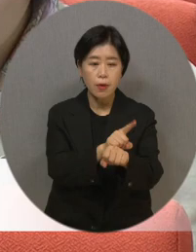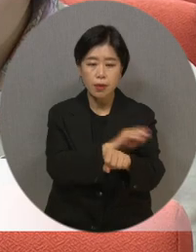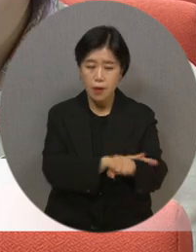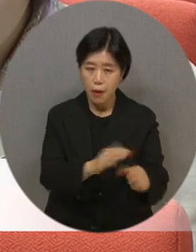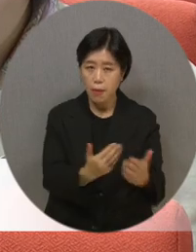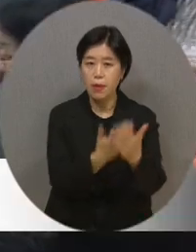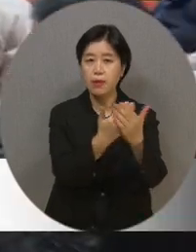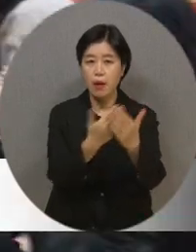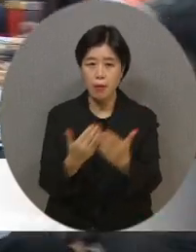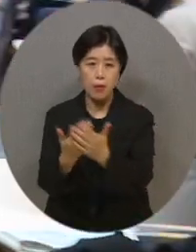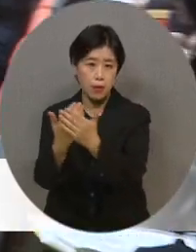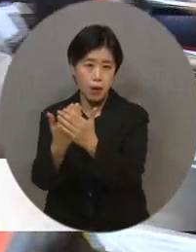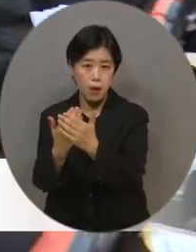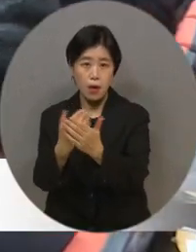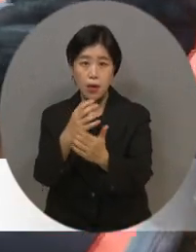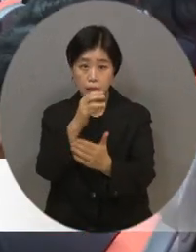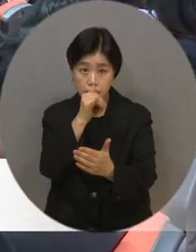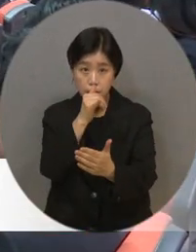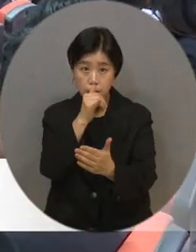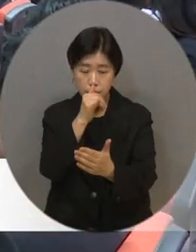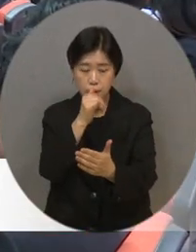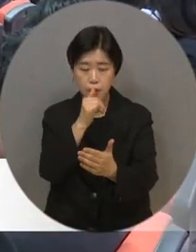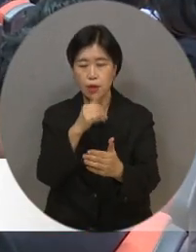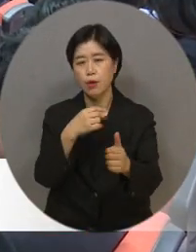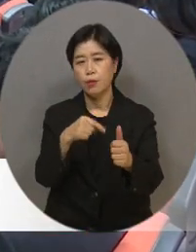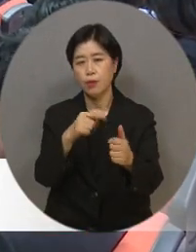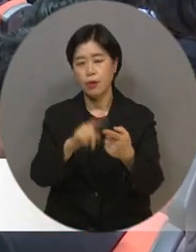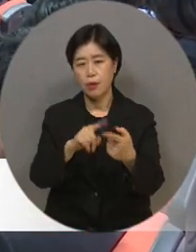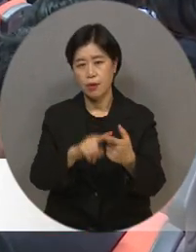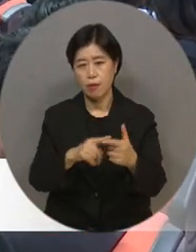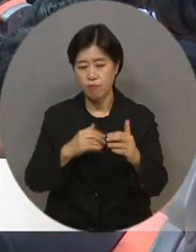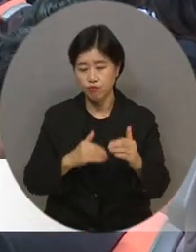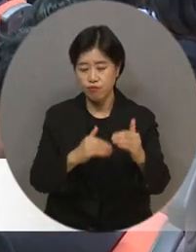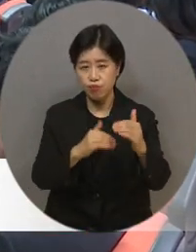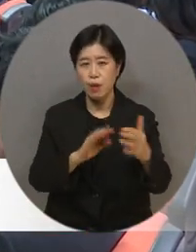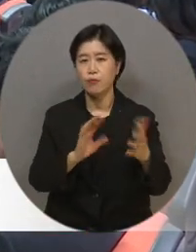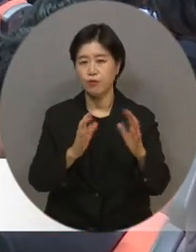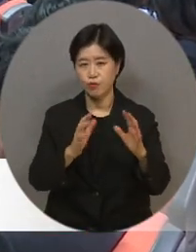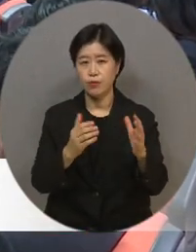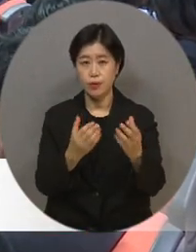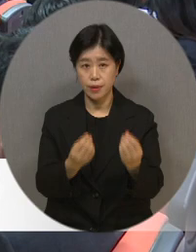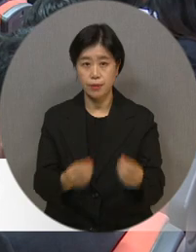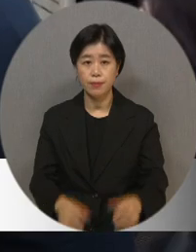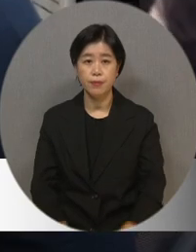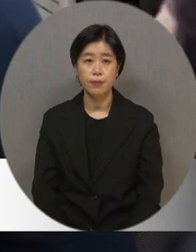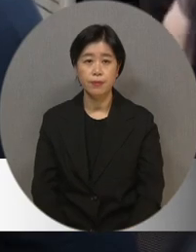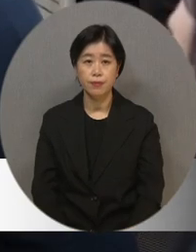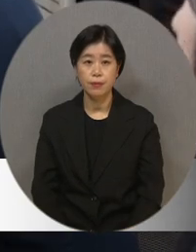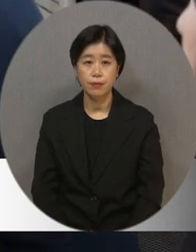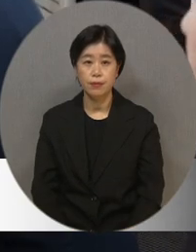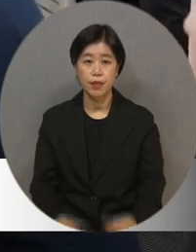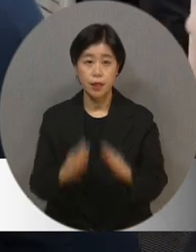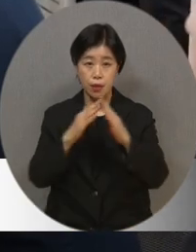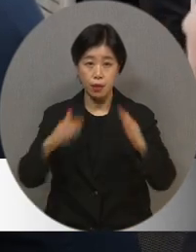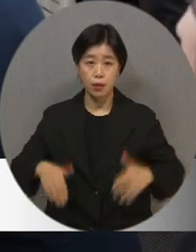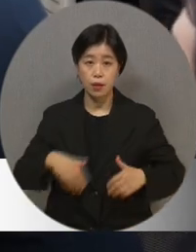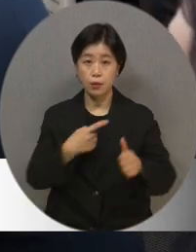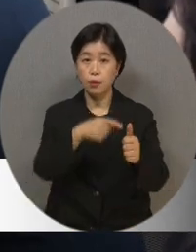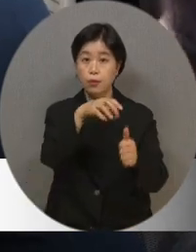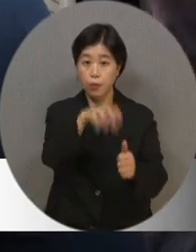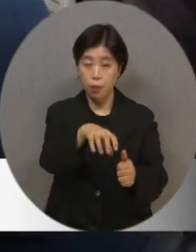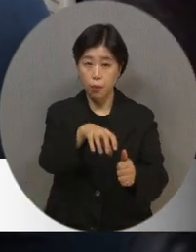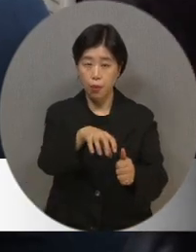진로를 지원해 지역이 동반 성장할 수 있는 방안에 대한 논의가 이어졌습니다. 전남교육청은